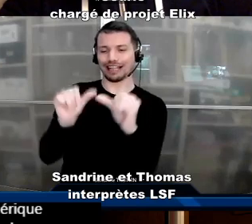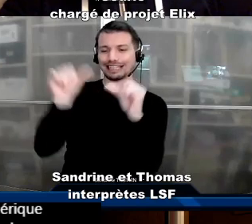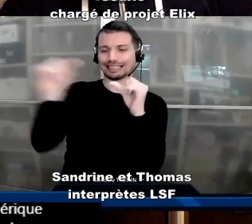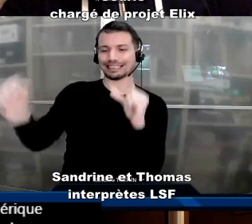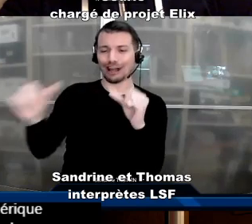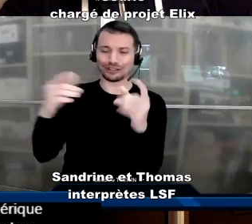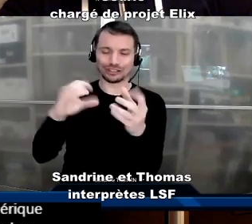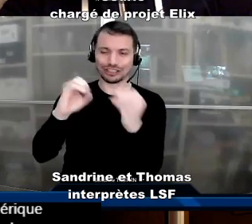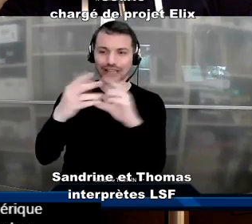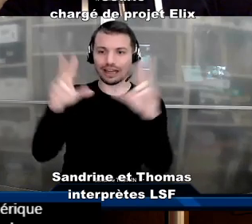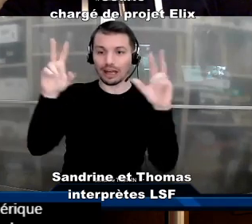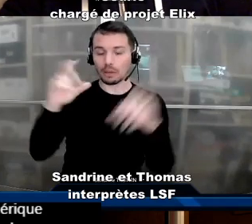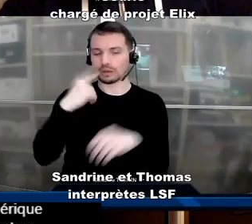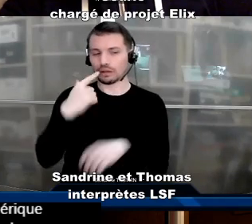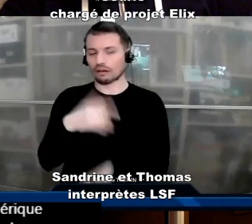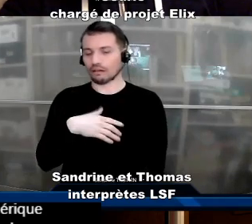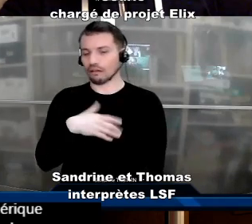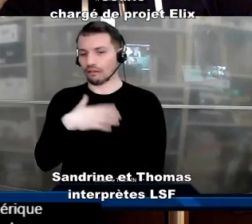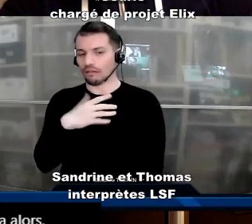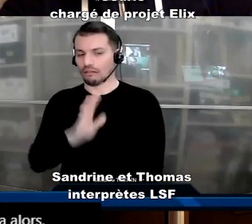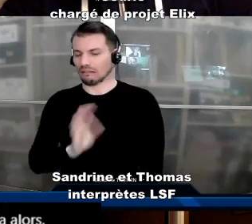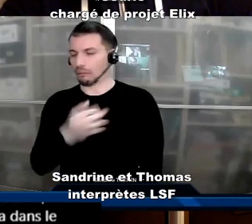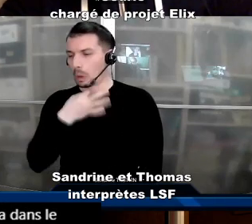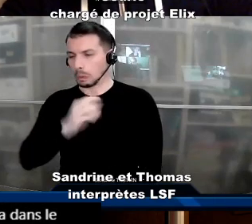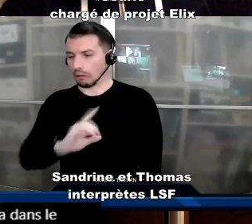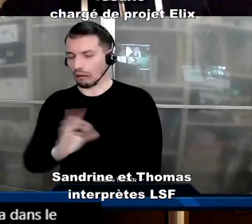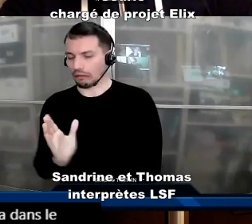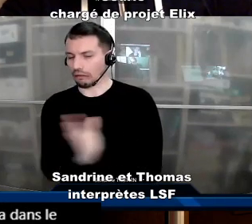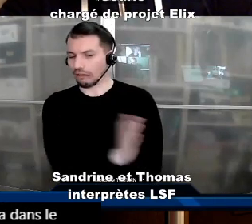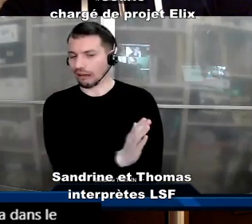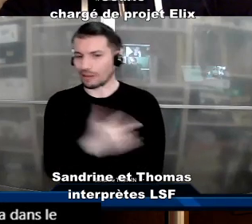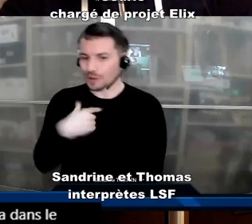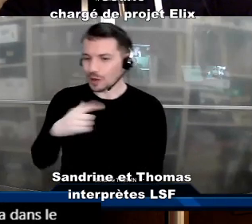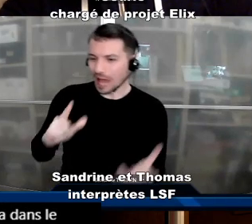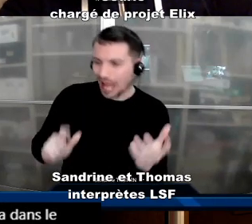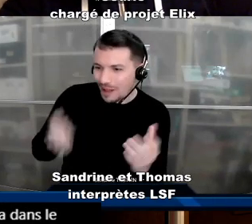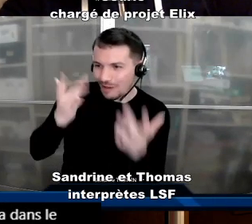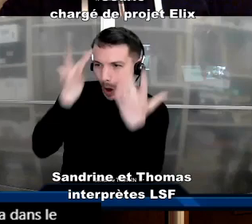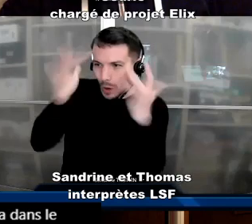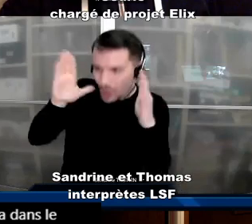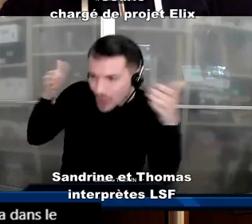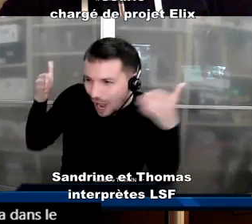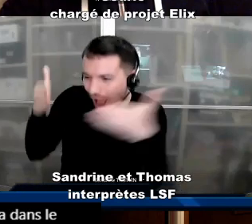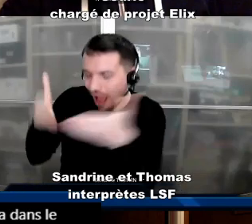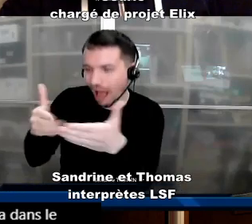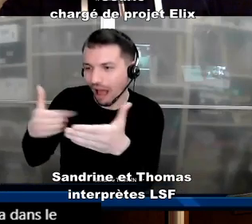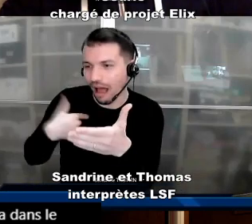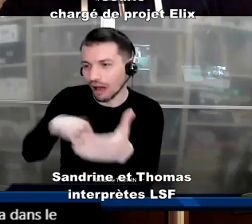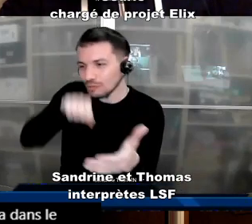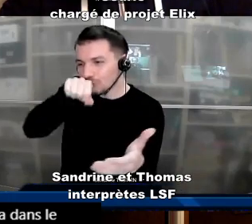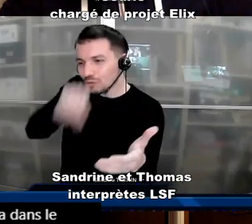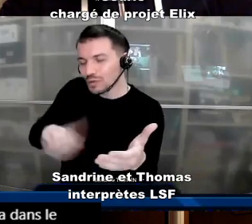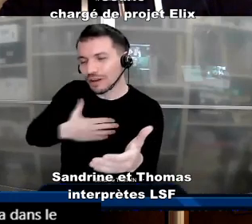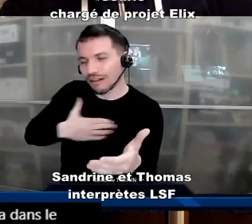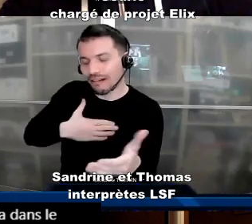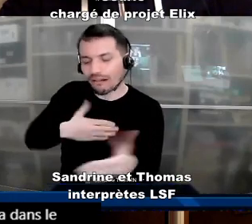de ne pas faire de e-commerce, mais plutôt de faire de l'éducatif, du culturel. Donc, j'ai travaillé auparavant sur des